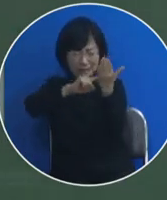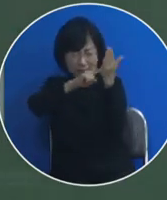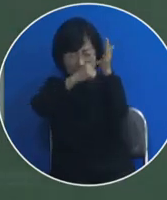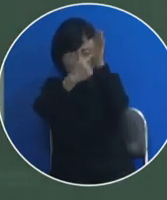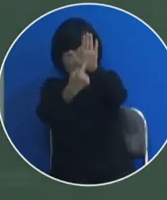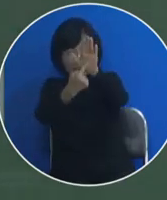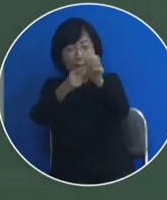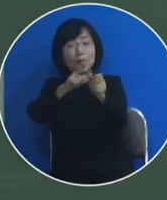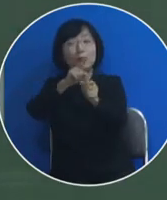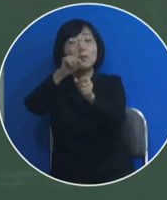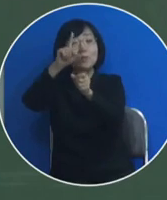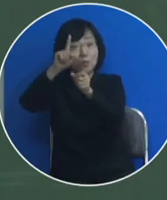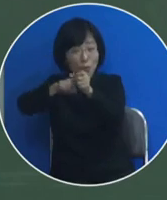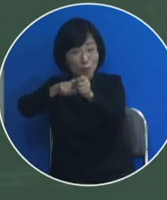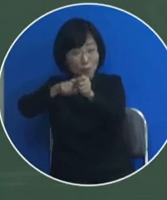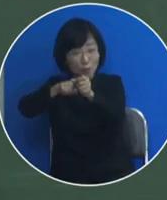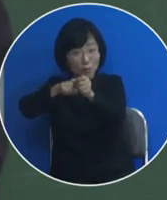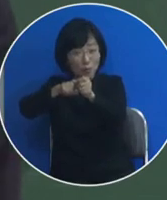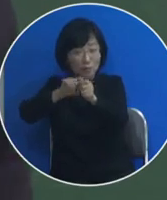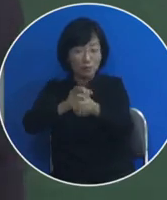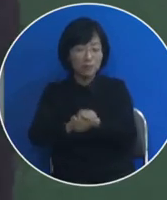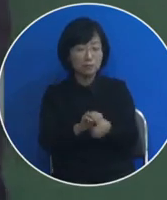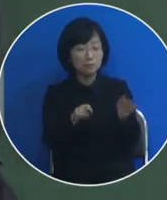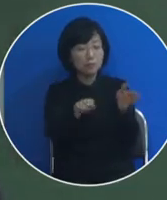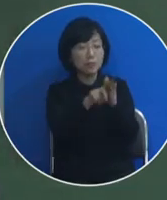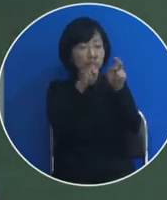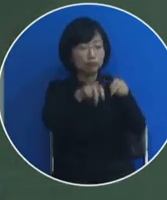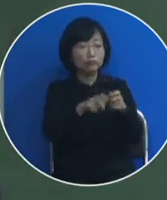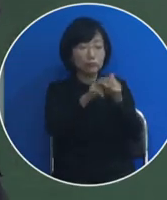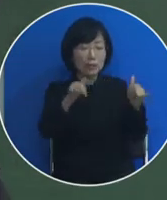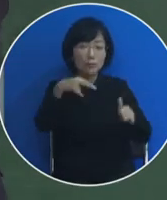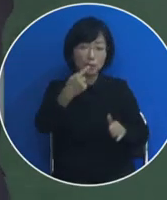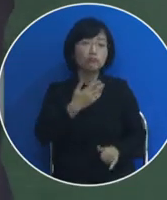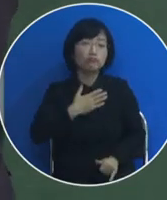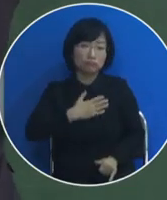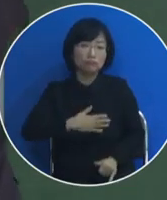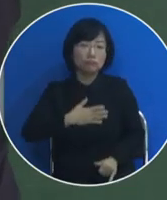이거는 불신자도 압니다. That even unbelievers know this.